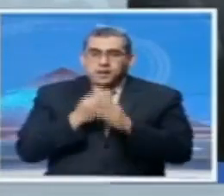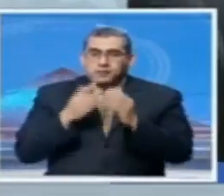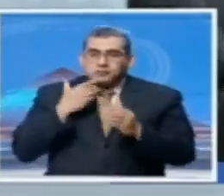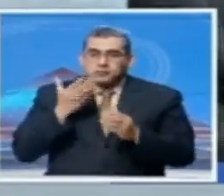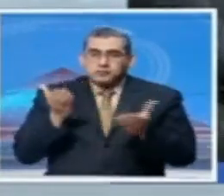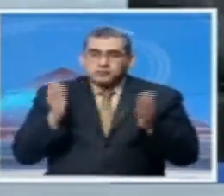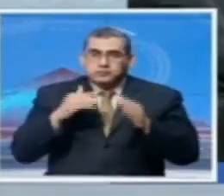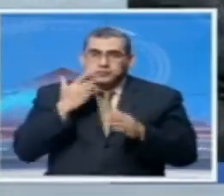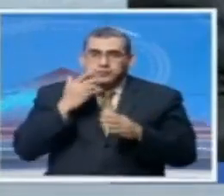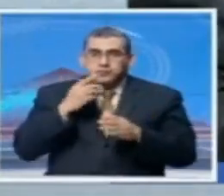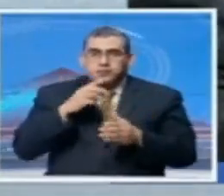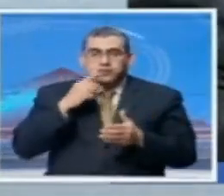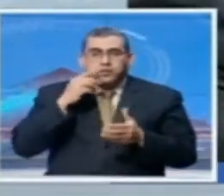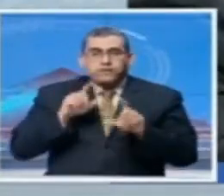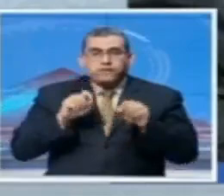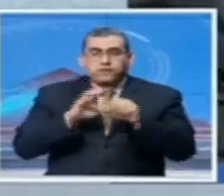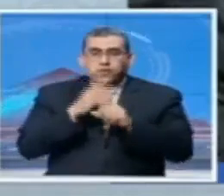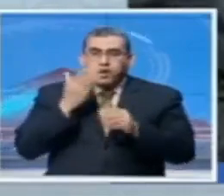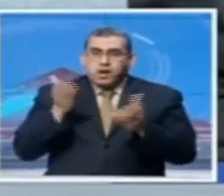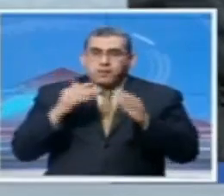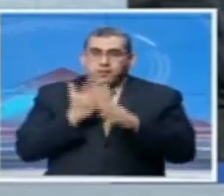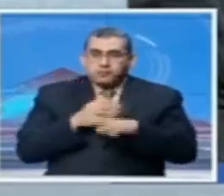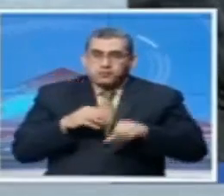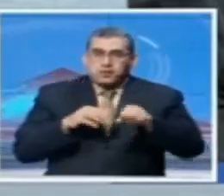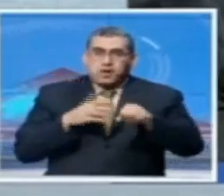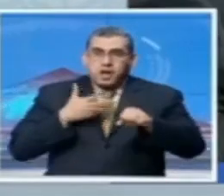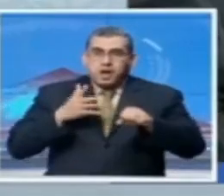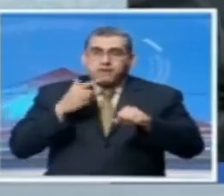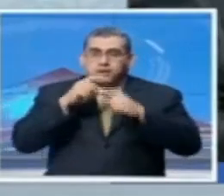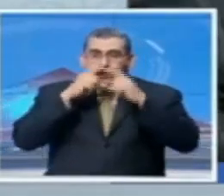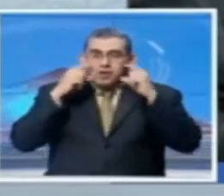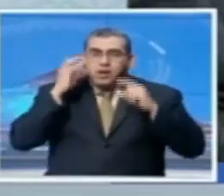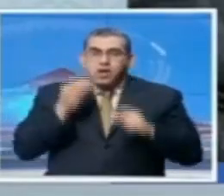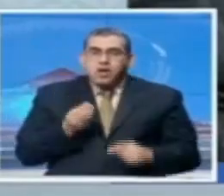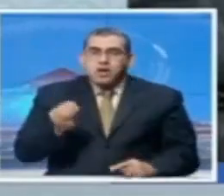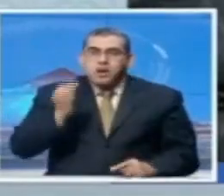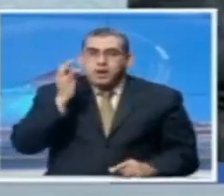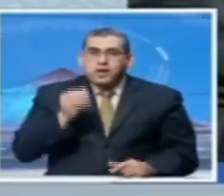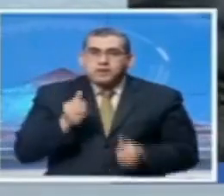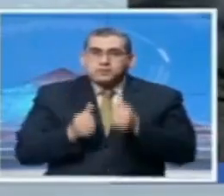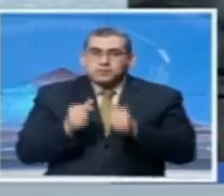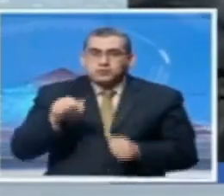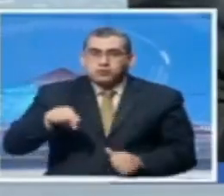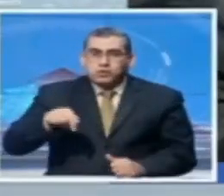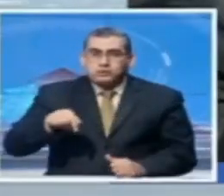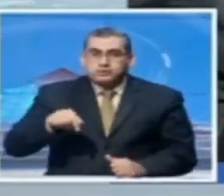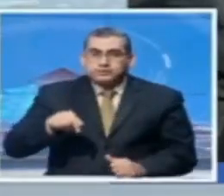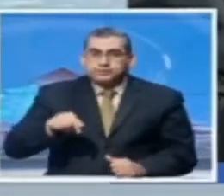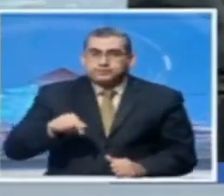حتى من الدولة، فهو مش هينزل ابنه مش معاه الكمامة بتاعته، مش معاه